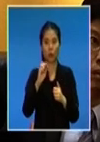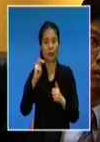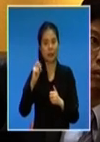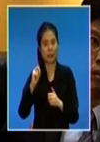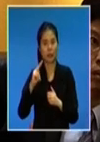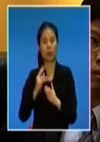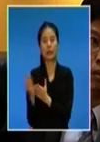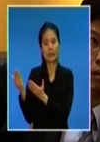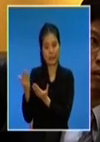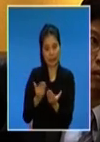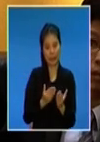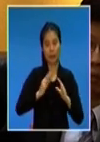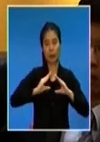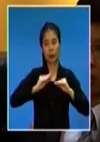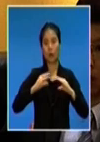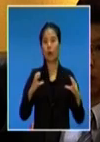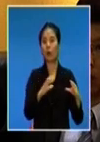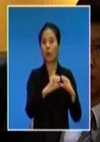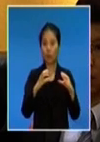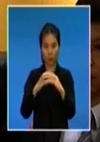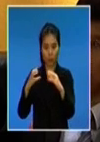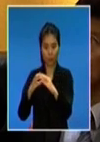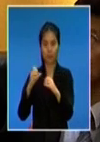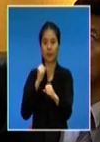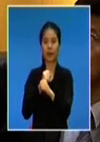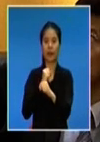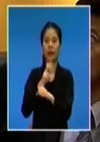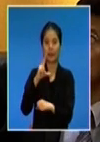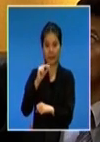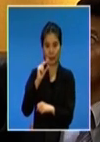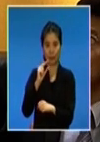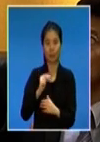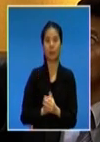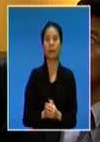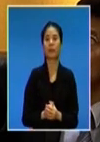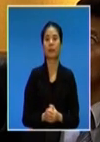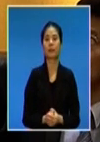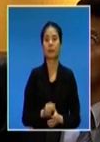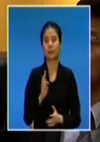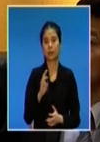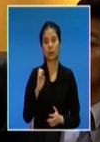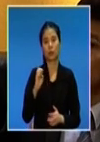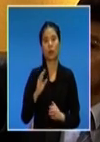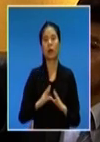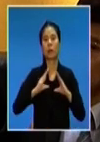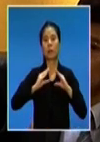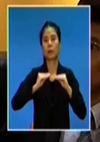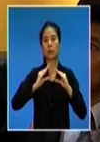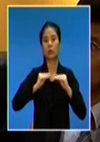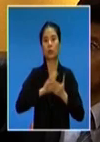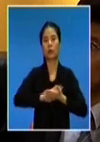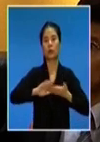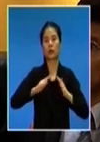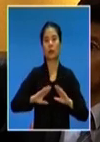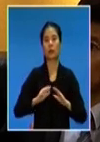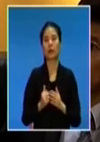านแล้ววันนั้นเนี่ยเชิญผมไปนะครับท่านอธิบดีก็ไปด้วยนะครับทีนี้พอไปแล้วเนี่ยหลังจากประชุมกันเสร็จเนี่ยผมก็